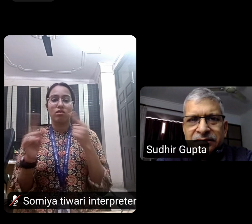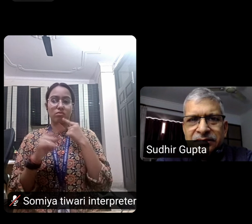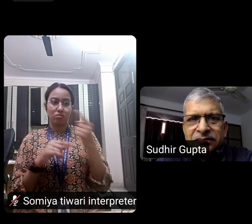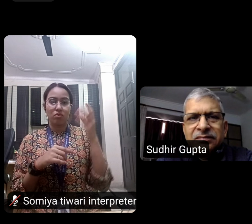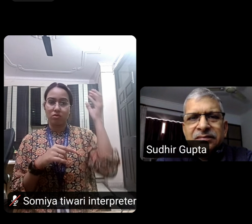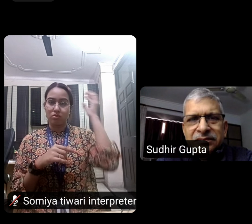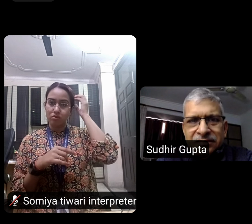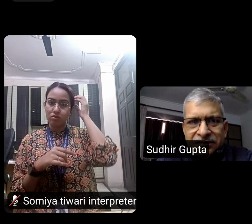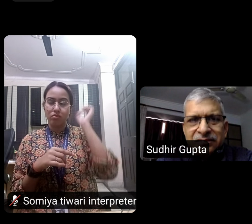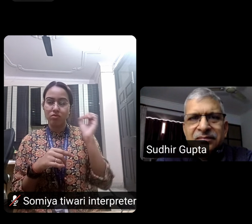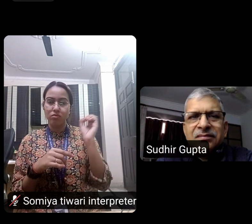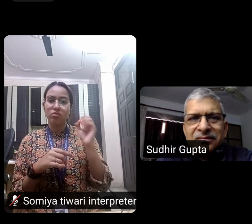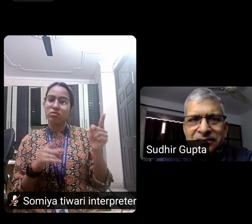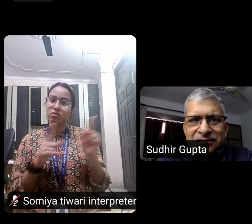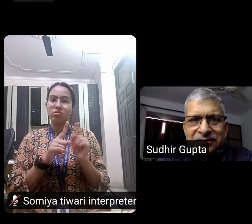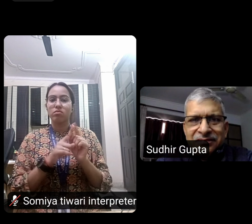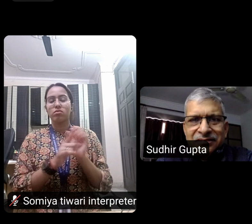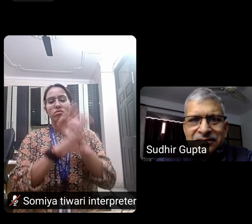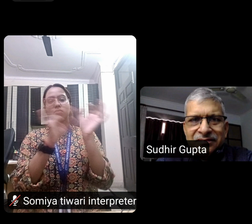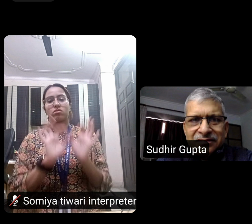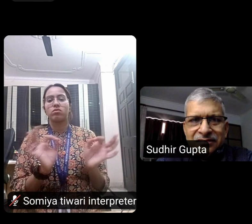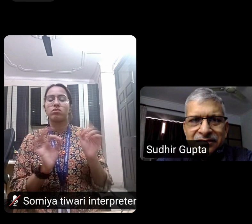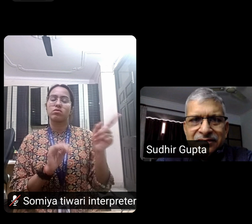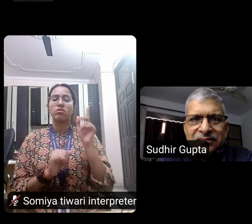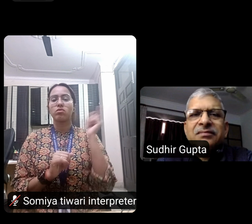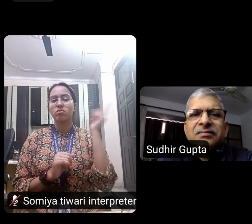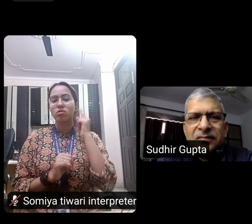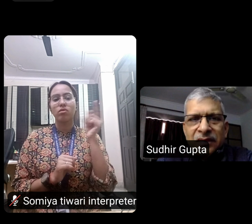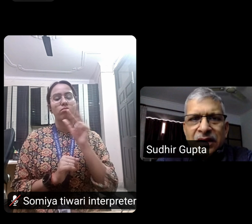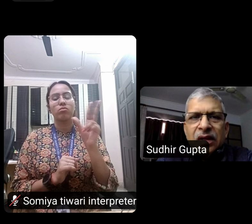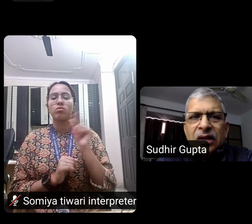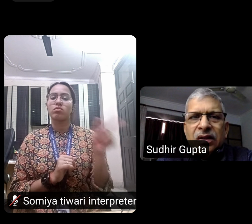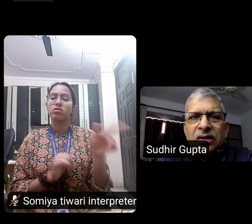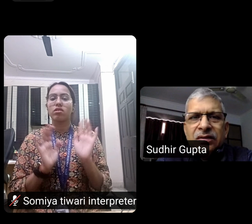इम्प्लांट के भी सुन, ऐसा मैंने बता दिया कि बिना इम्प्लांट सुन